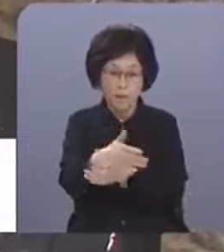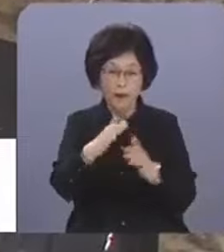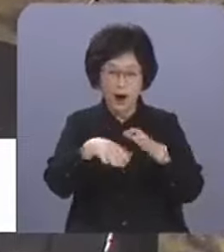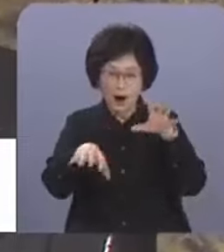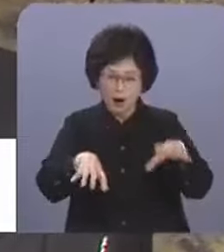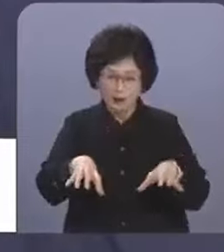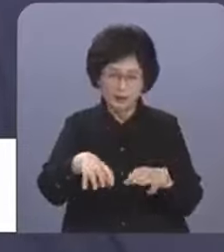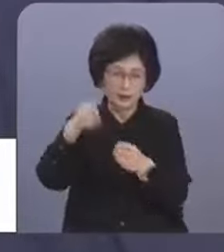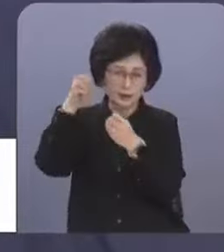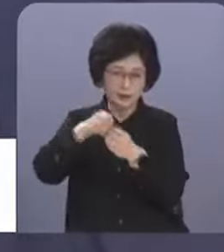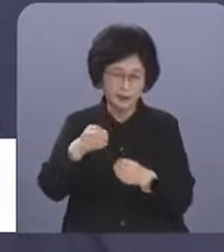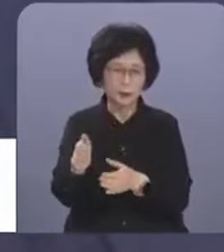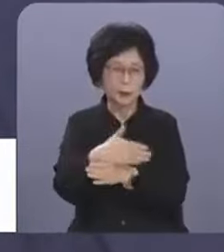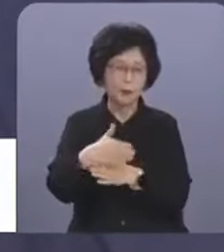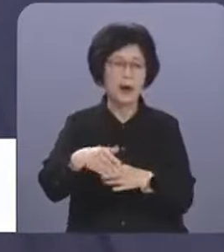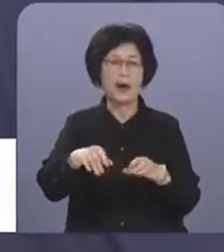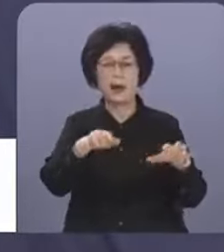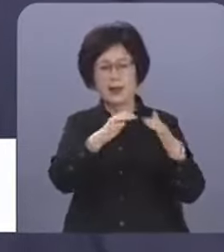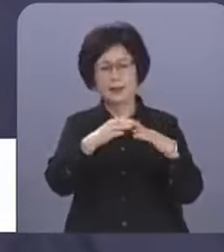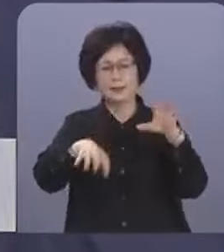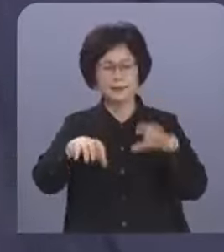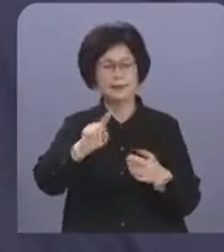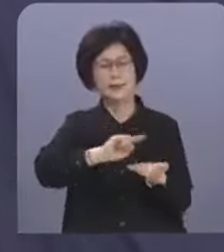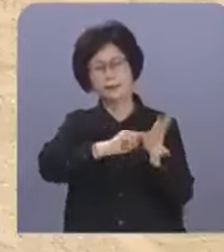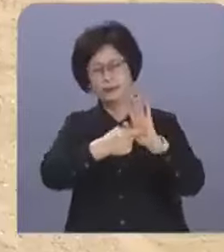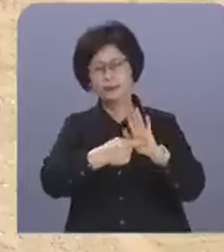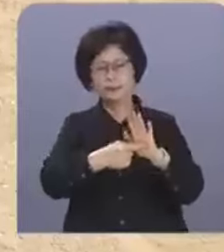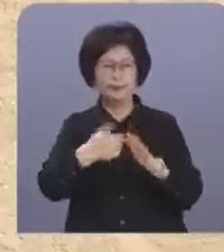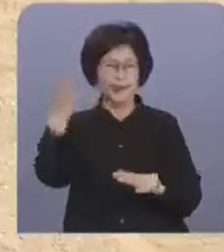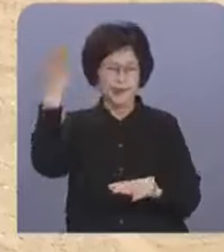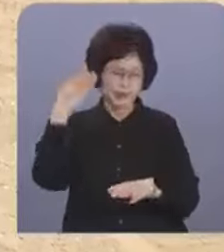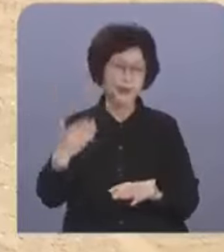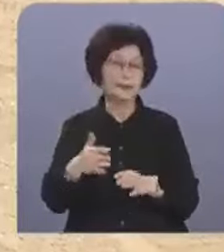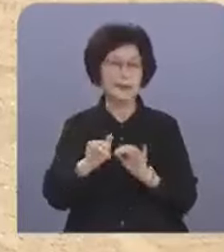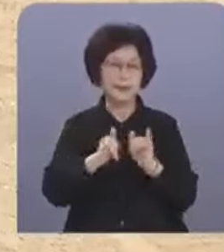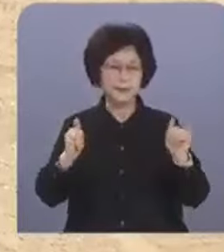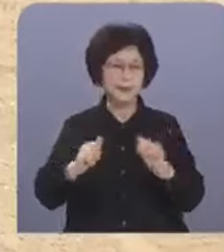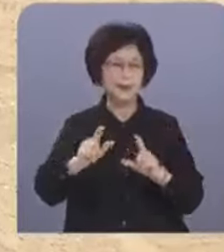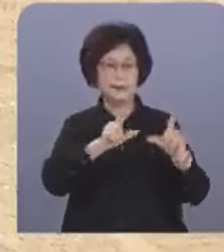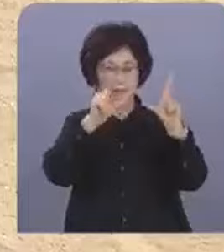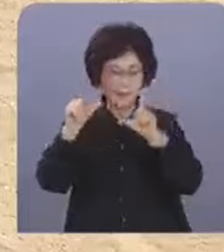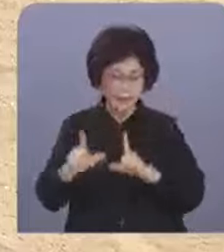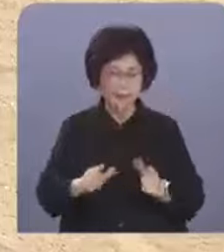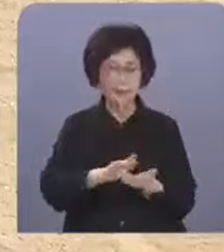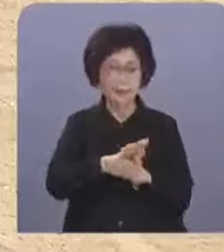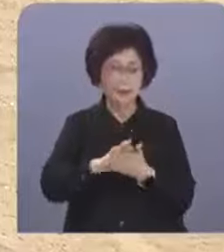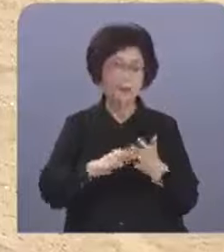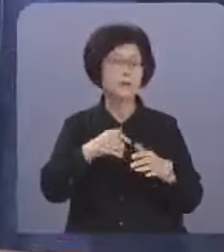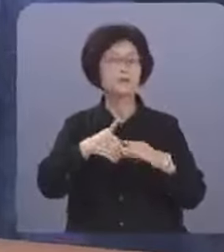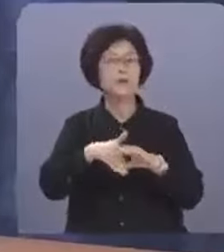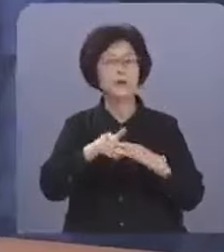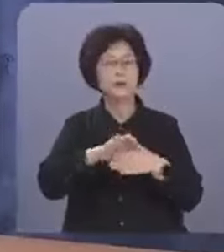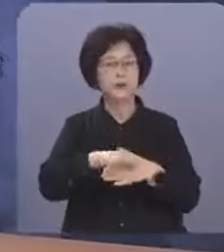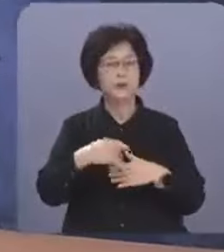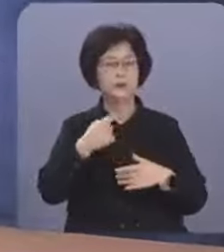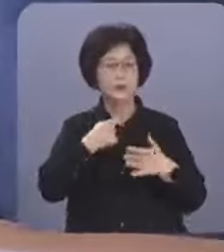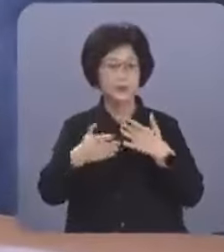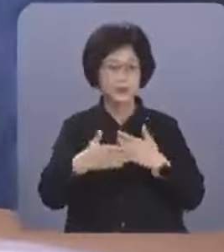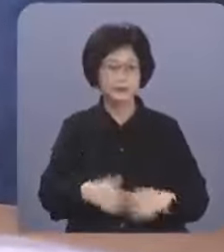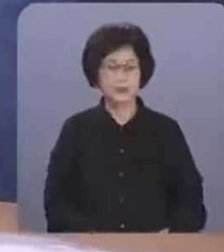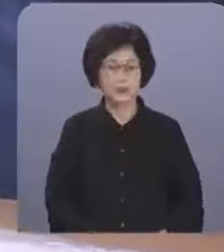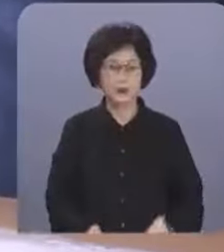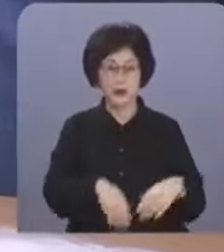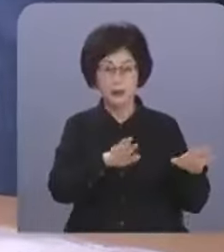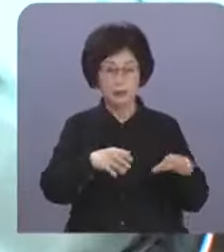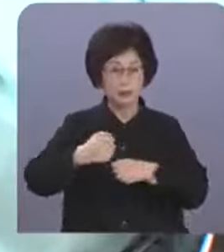전통 어촌마을을 그대로 재현했습니다. 옛 어민의 삶을 보고 느끼고 놀이문화도 체험할 수 있습니다. 수군이